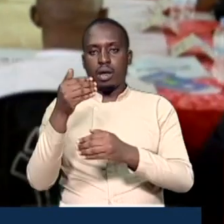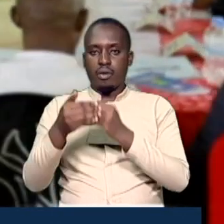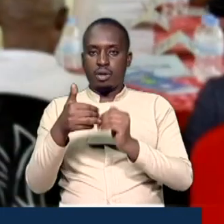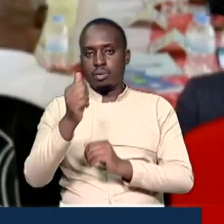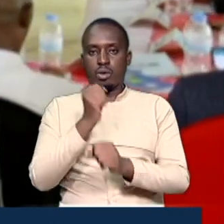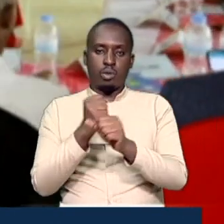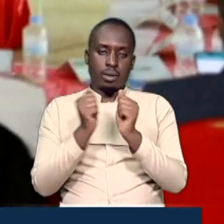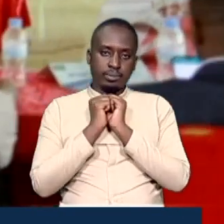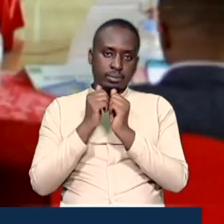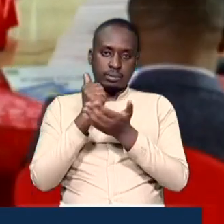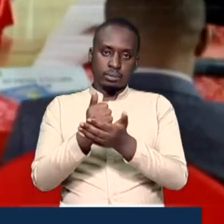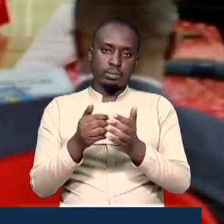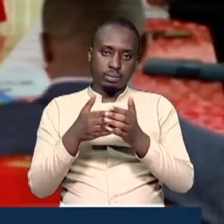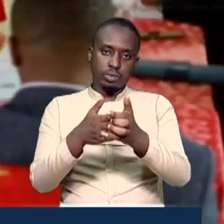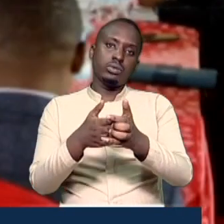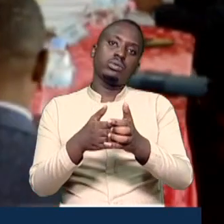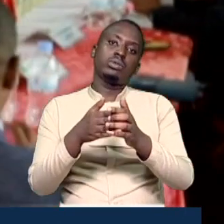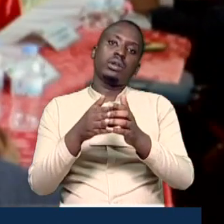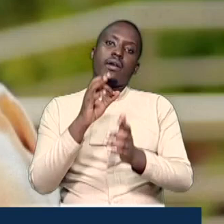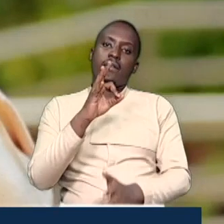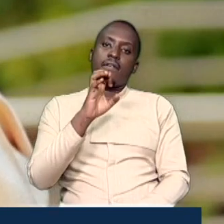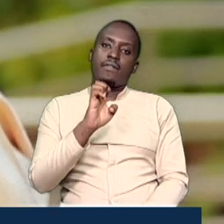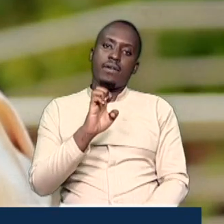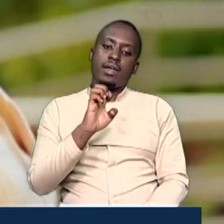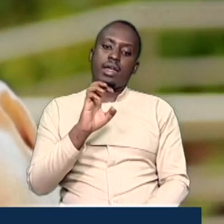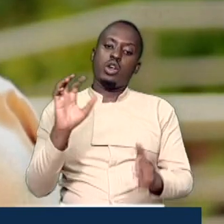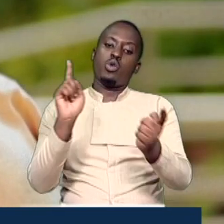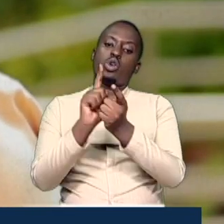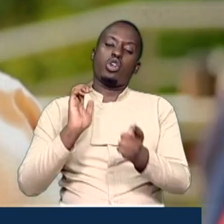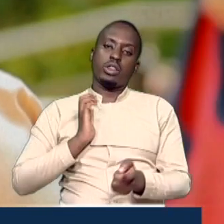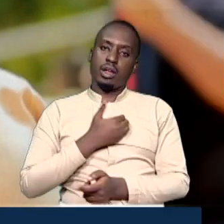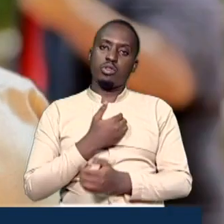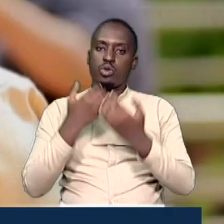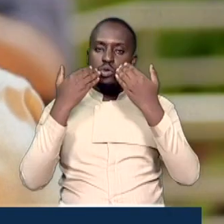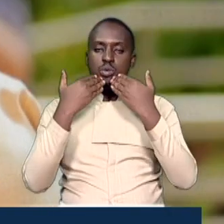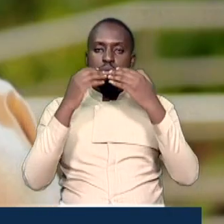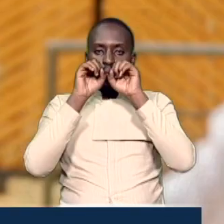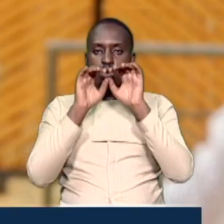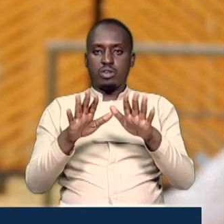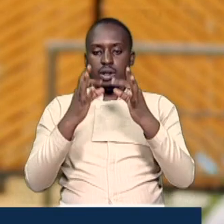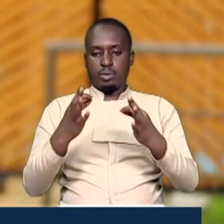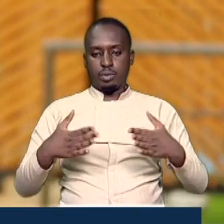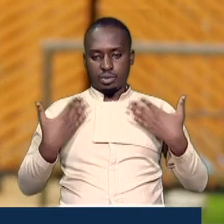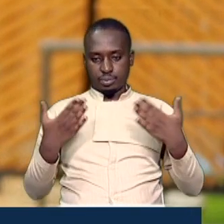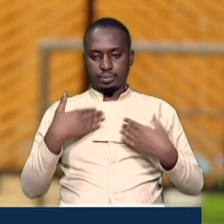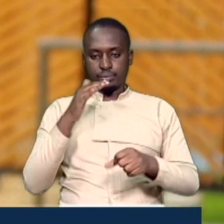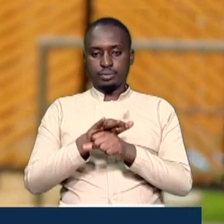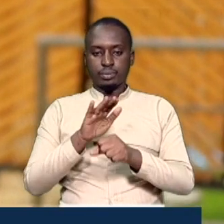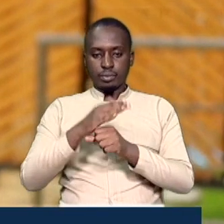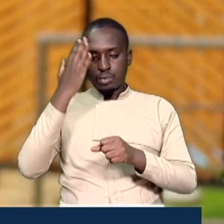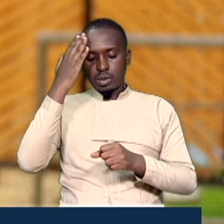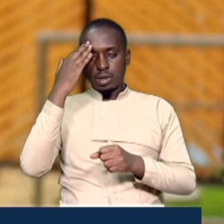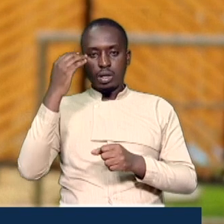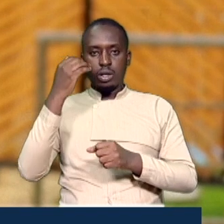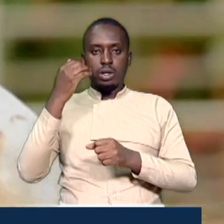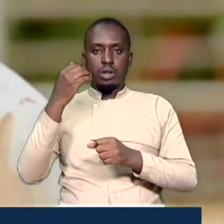tugakorana nkabafasha kuyobora iyi federasiyo yacu n'umugisha ni ibintu binshimishije cyane. Tour du Rwanda murabizi ko buri gihe ihoraho